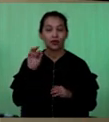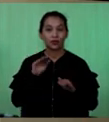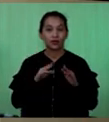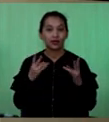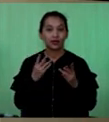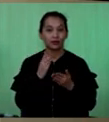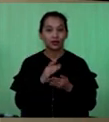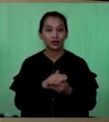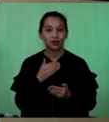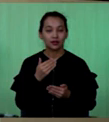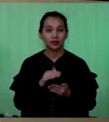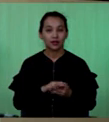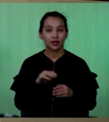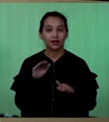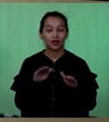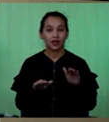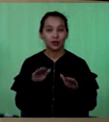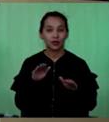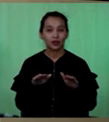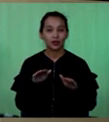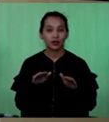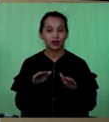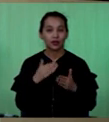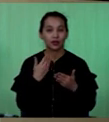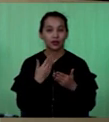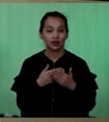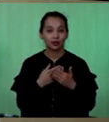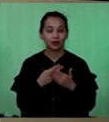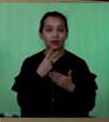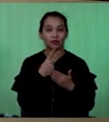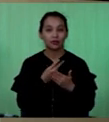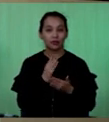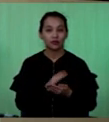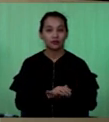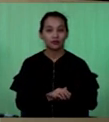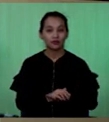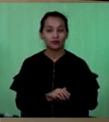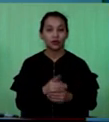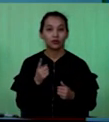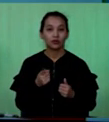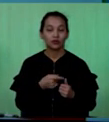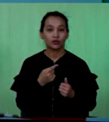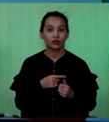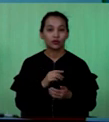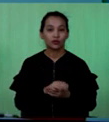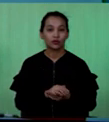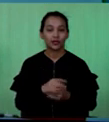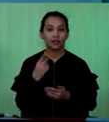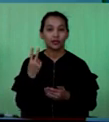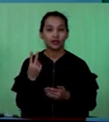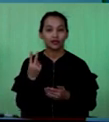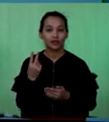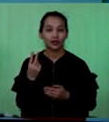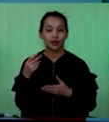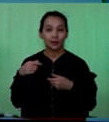Ekranda sizga tarozilar namoyish etilmoqda. Bu tarozining nomi 2 pallali